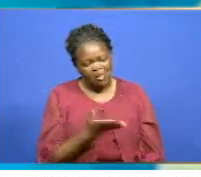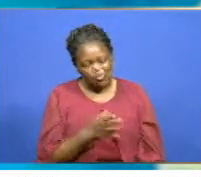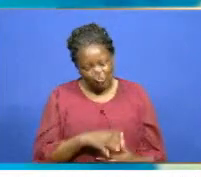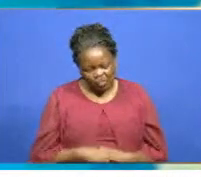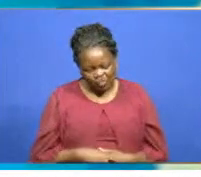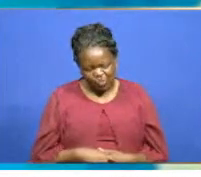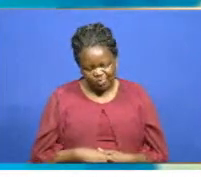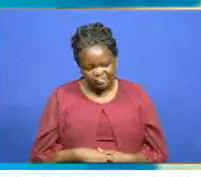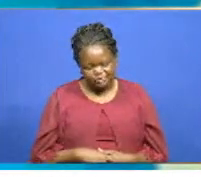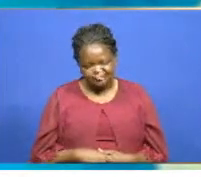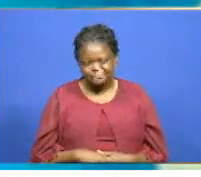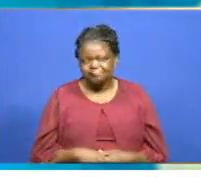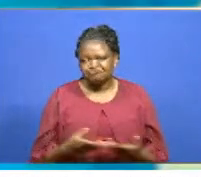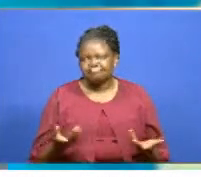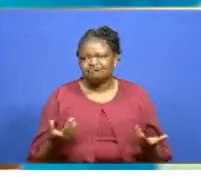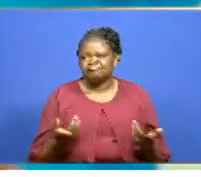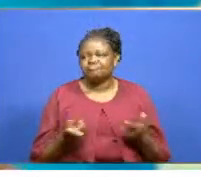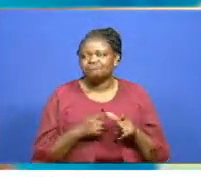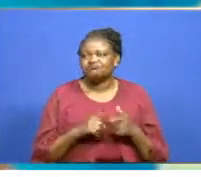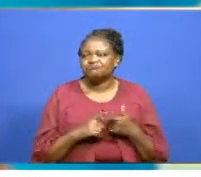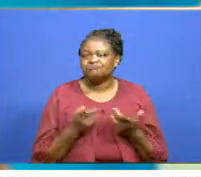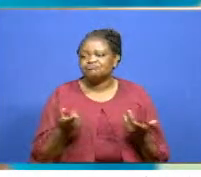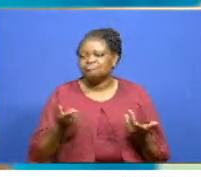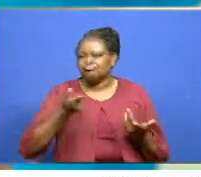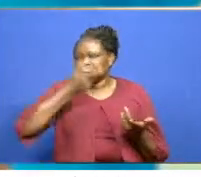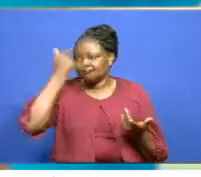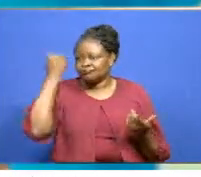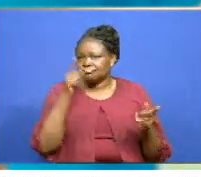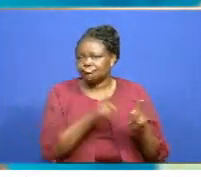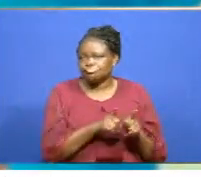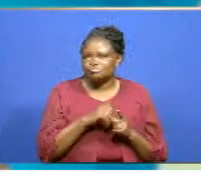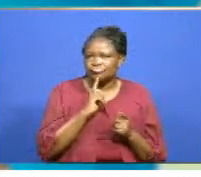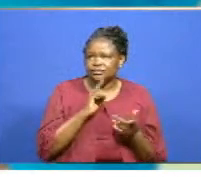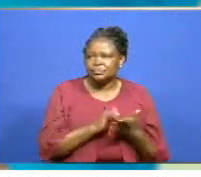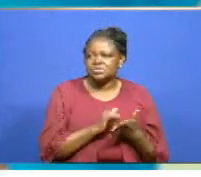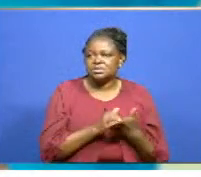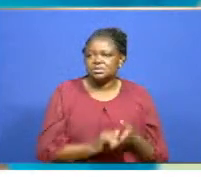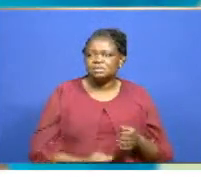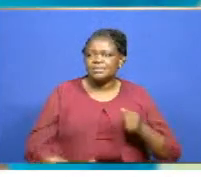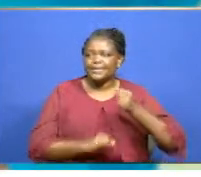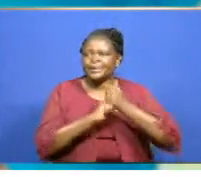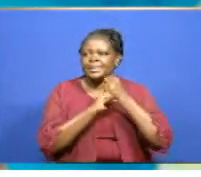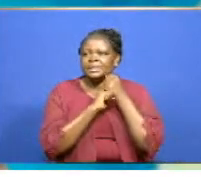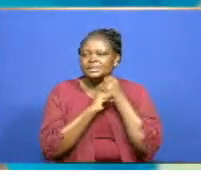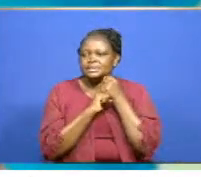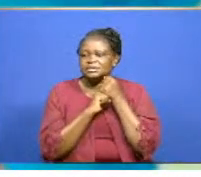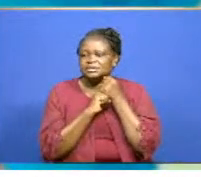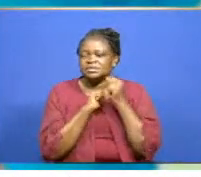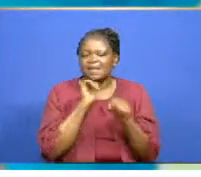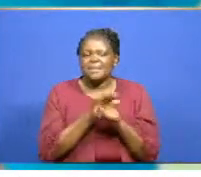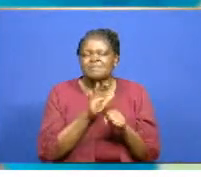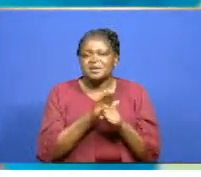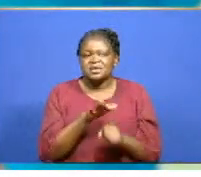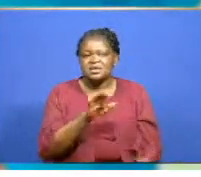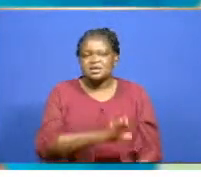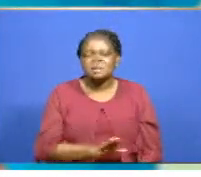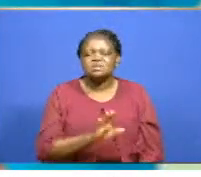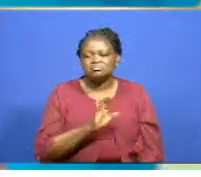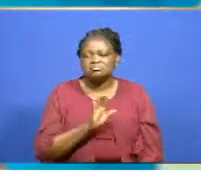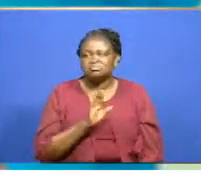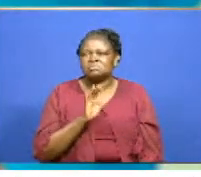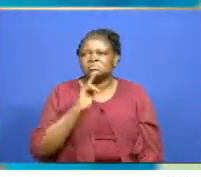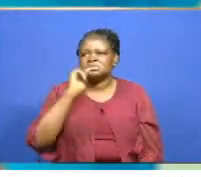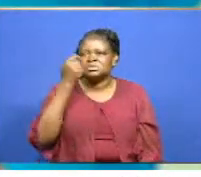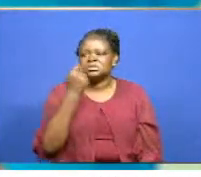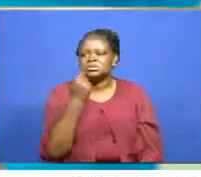wa Rift Valley region. And because also inasemekana kwamba pia anaungwa mkono katika maeneo mengi katika nchi yetu